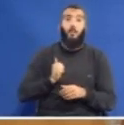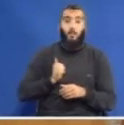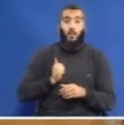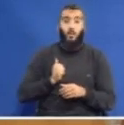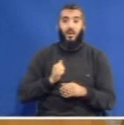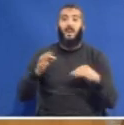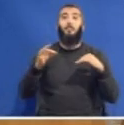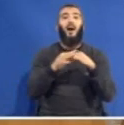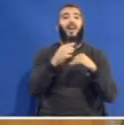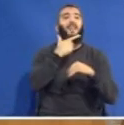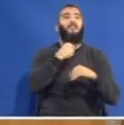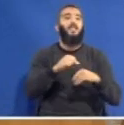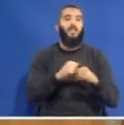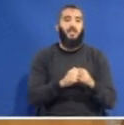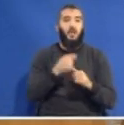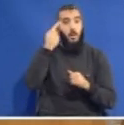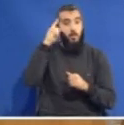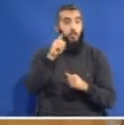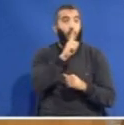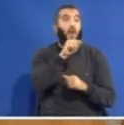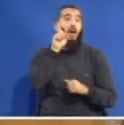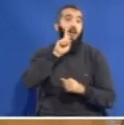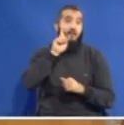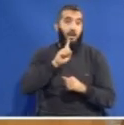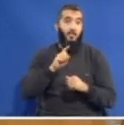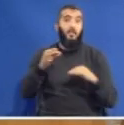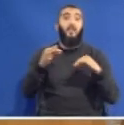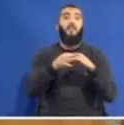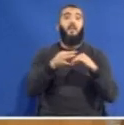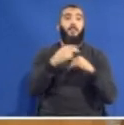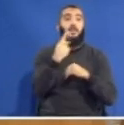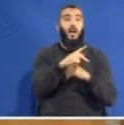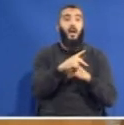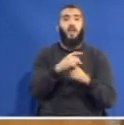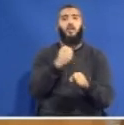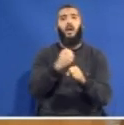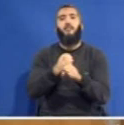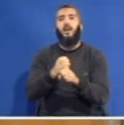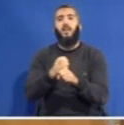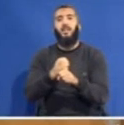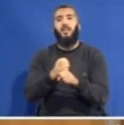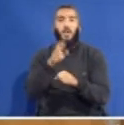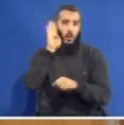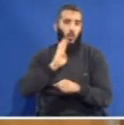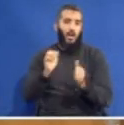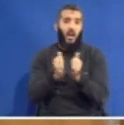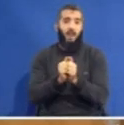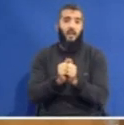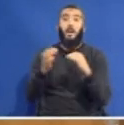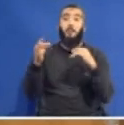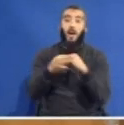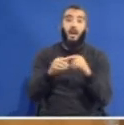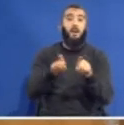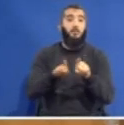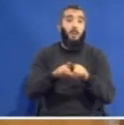ابنها تزوجه على أن تأتي بامرأة تخدمه وتخدم أهل البيت، خاصة الوالدين يعني